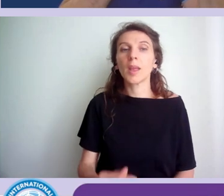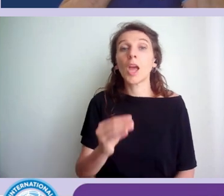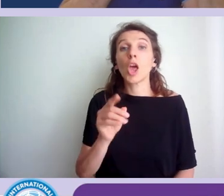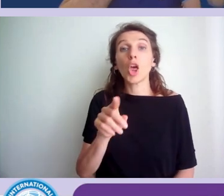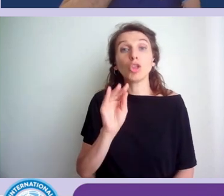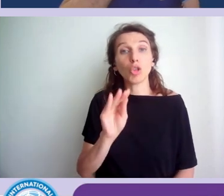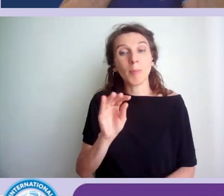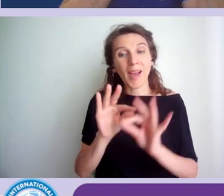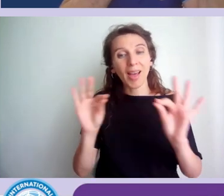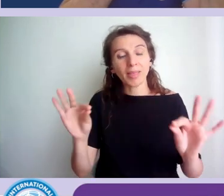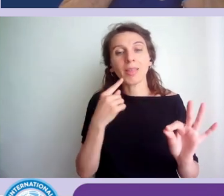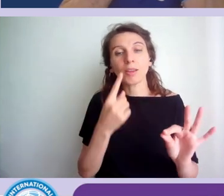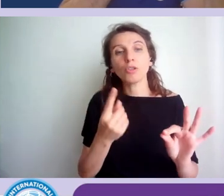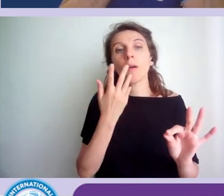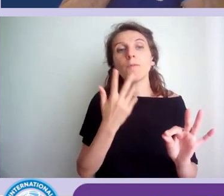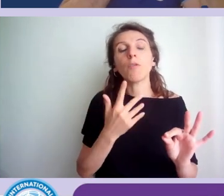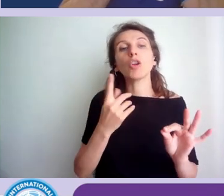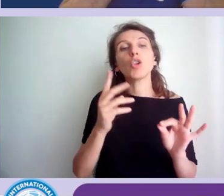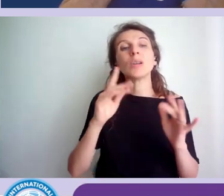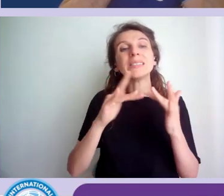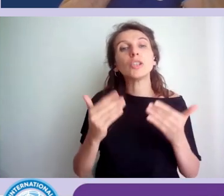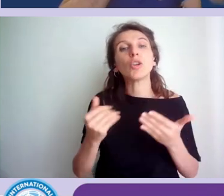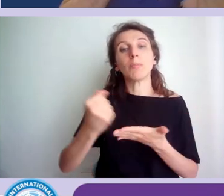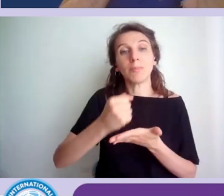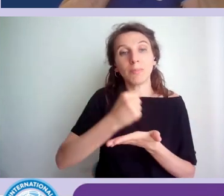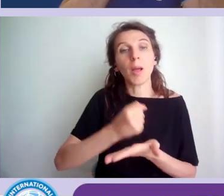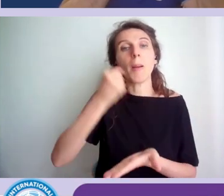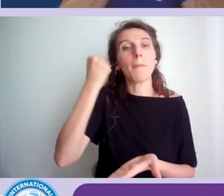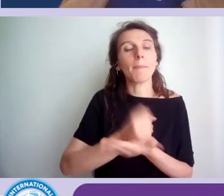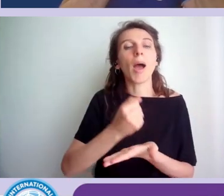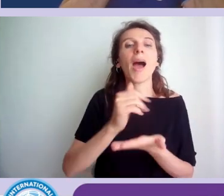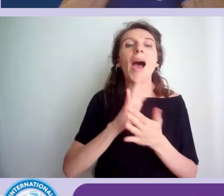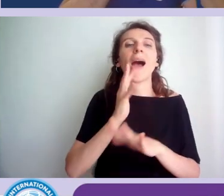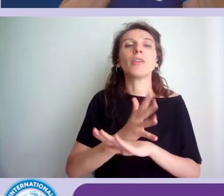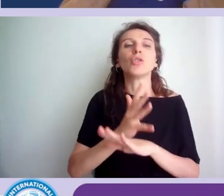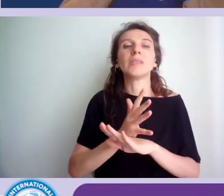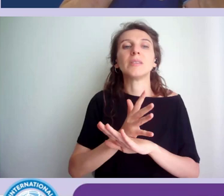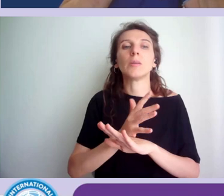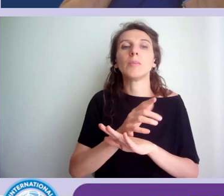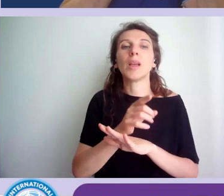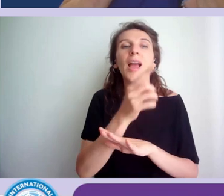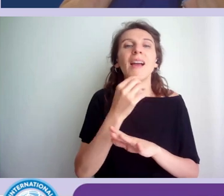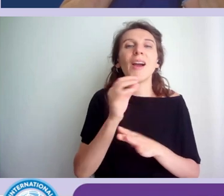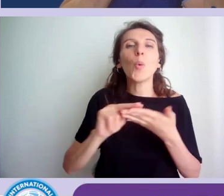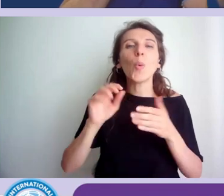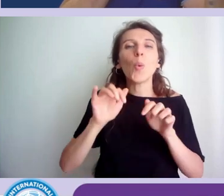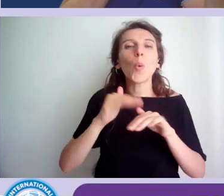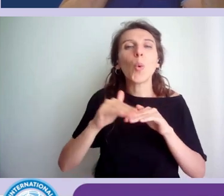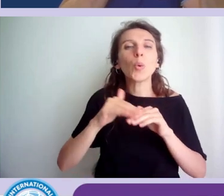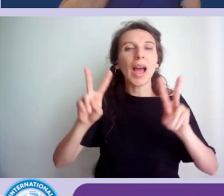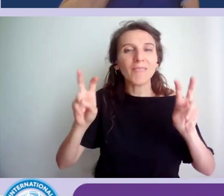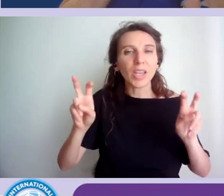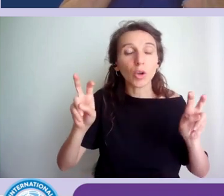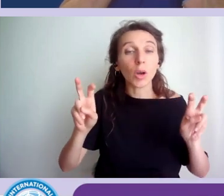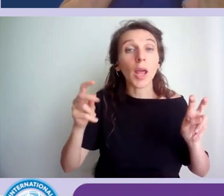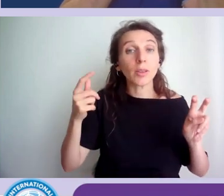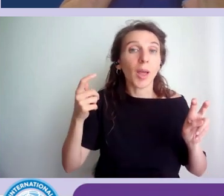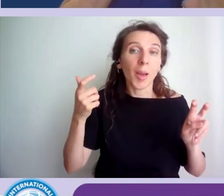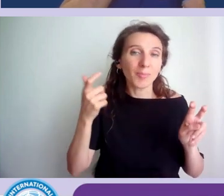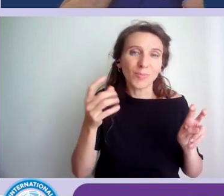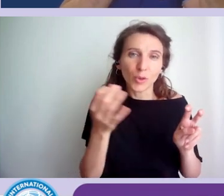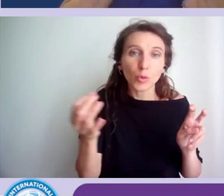sito può essere tra virgolette certificato come accessibile Ecco è giusto metterlo tra virgolette perché non esiste una